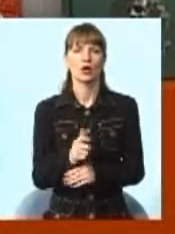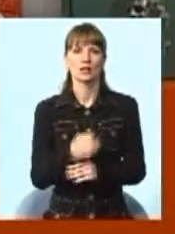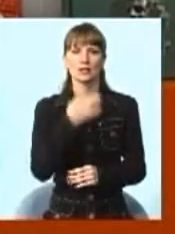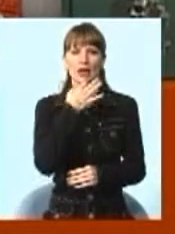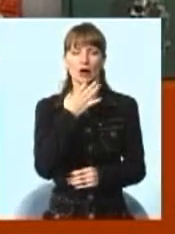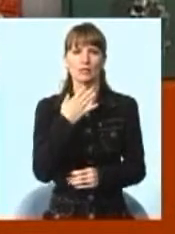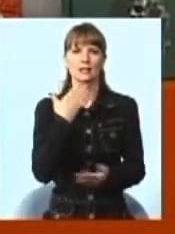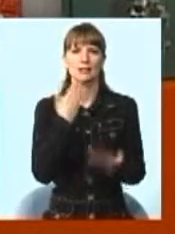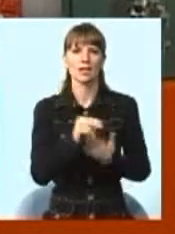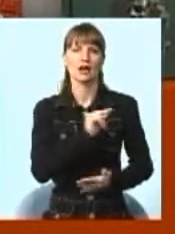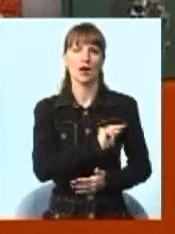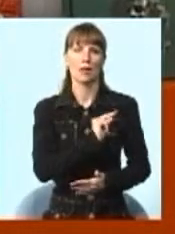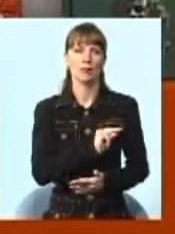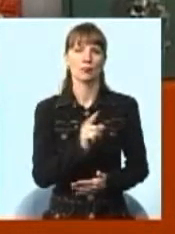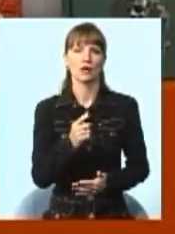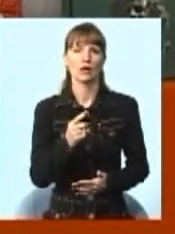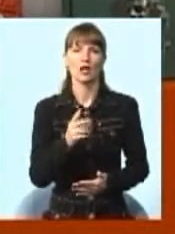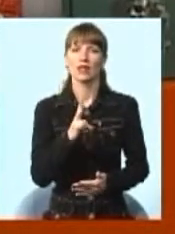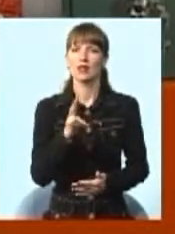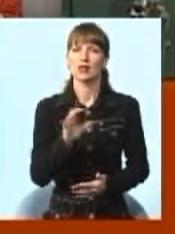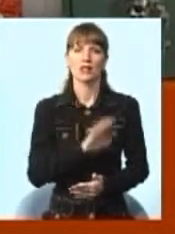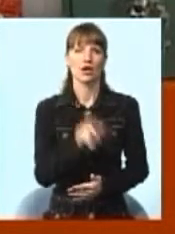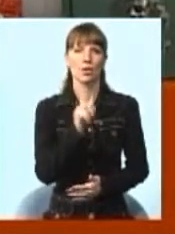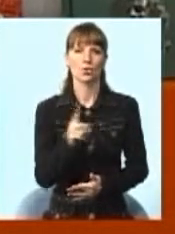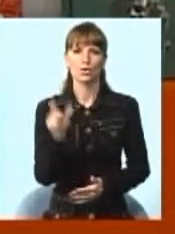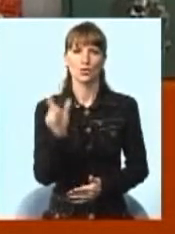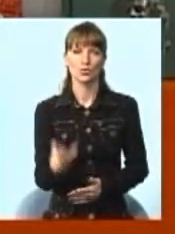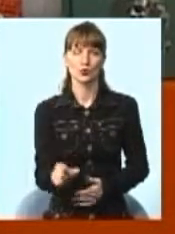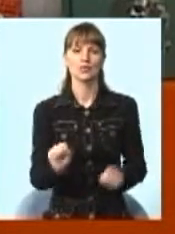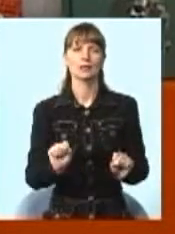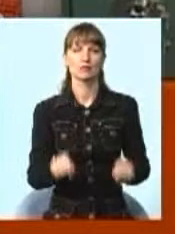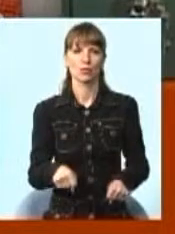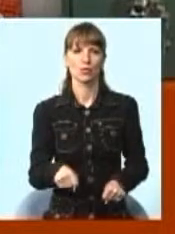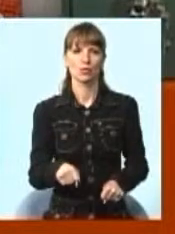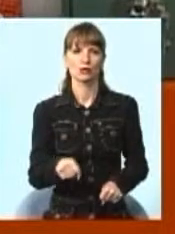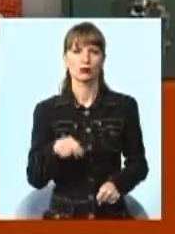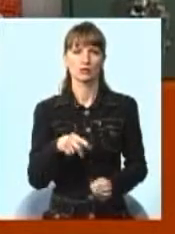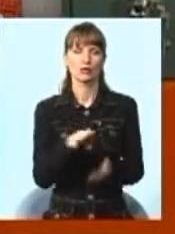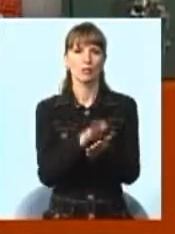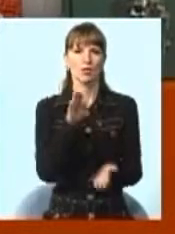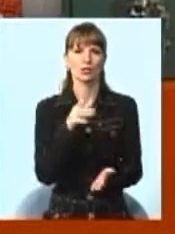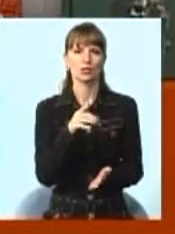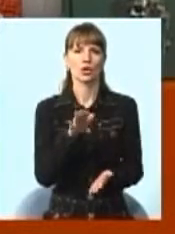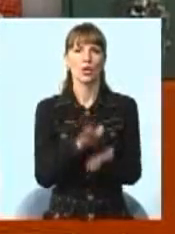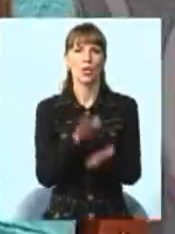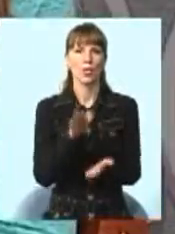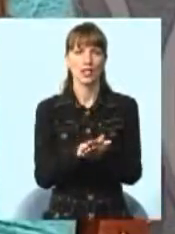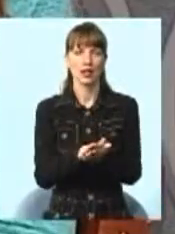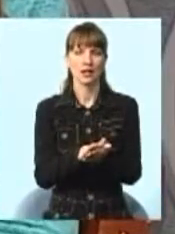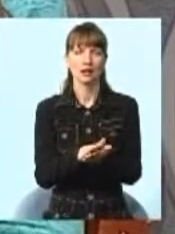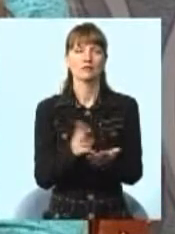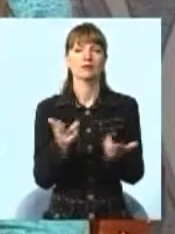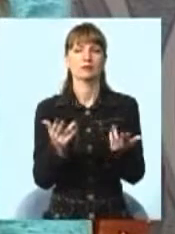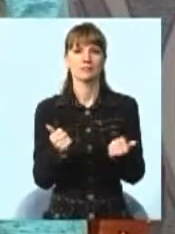захоплюються своєю роботою, тому що не кожна людина зможе полізти до пащі крокодила. Так, ну і